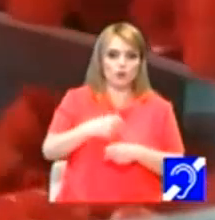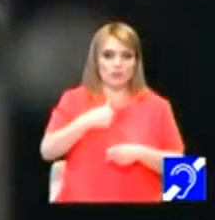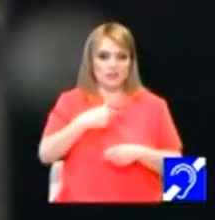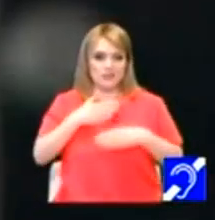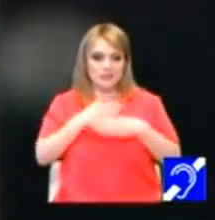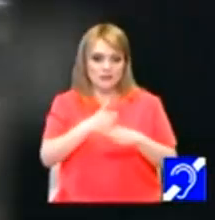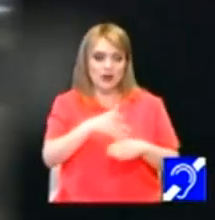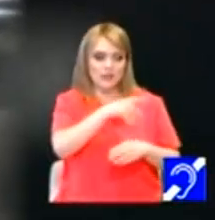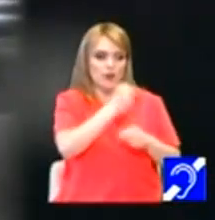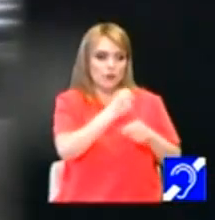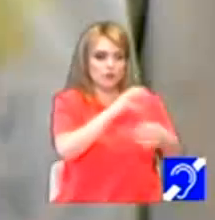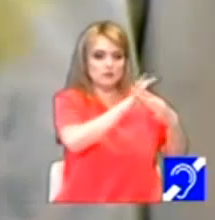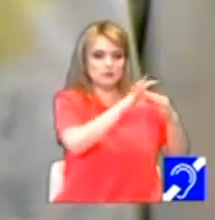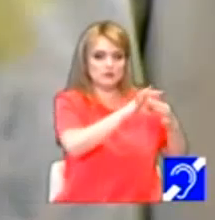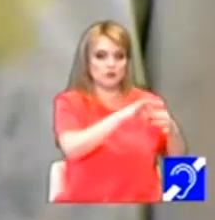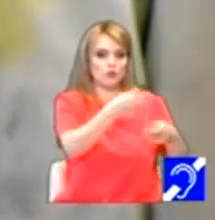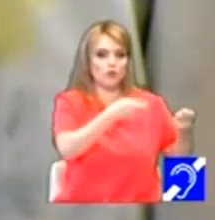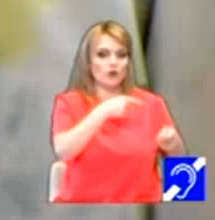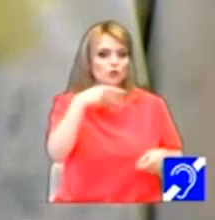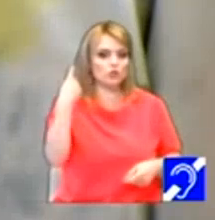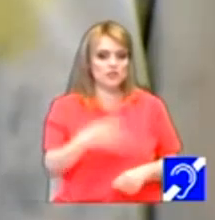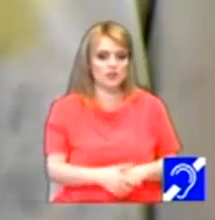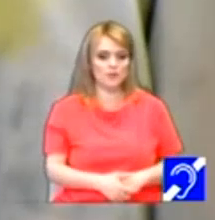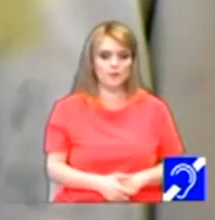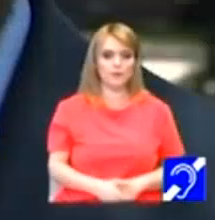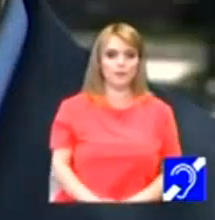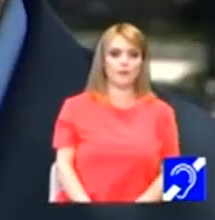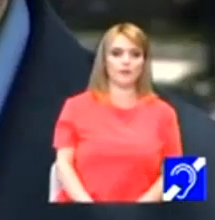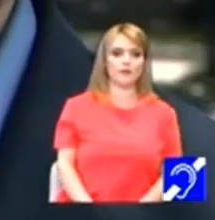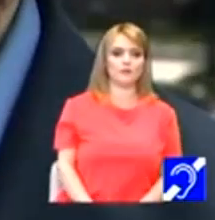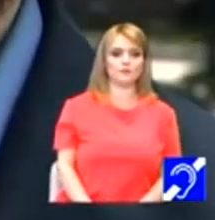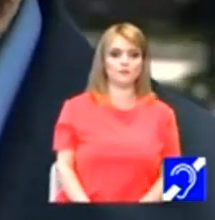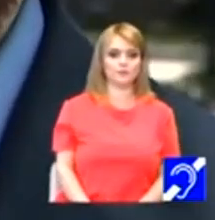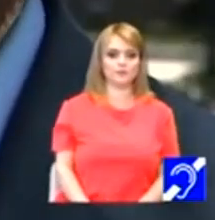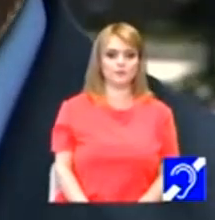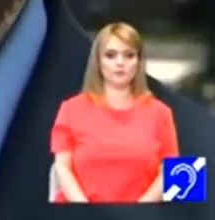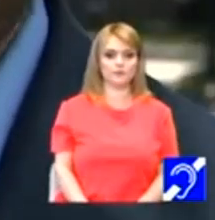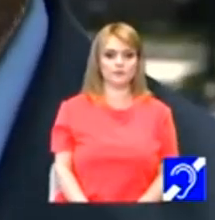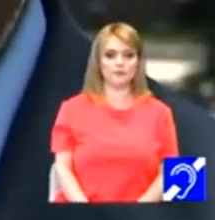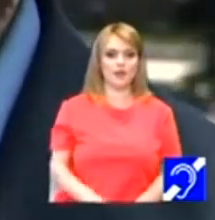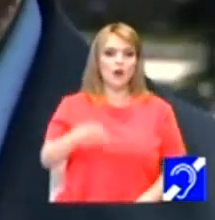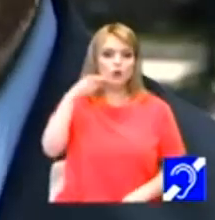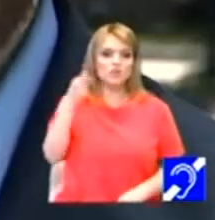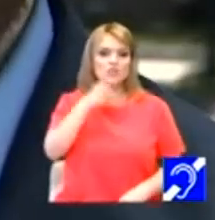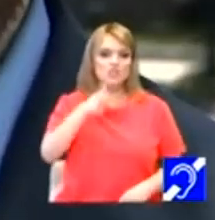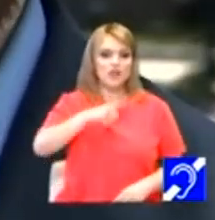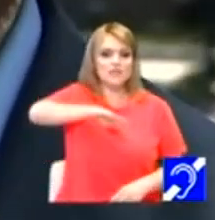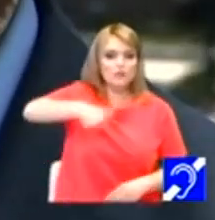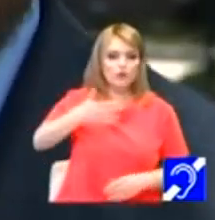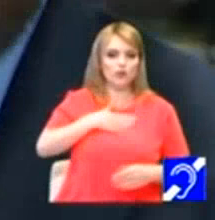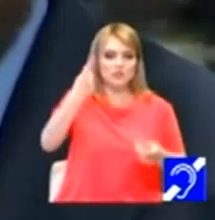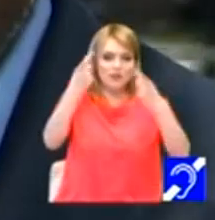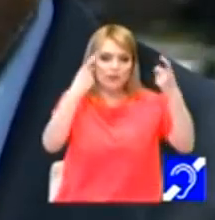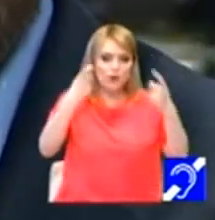serviciile ruse de informații, dar în ultima perioadă nu se mai auzise nimic de ei. We don't think there was a major threat to the continuation of the